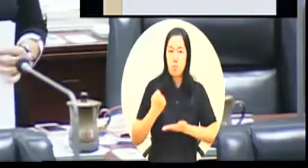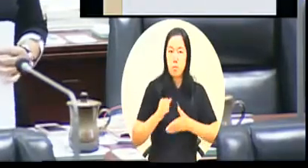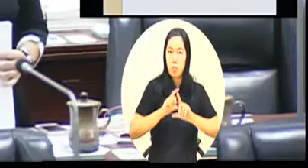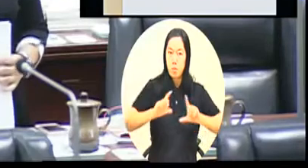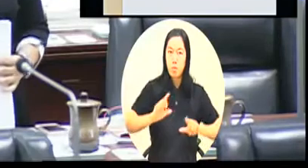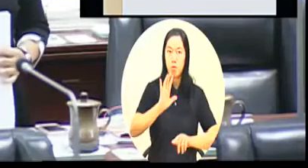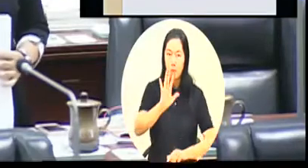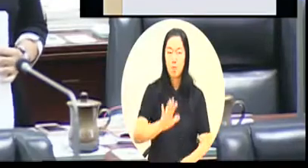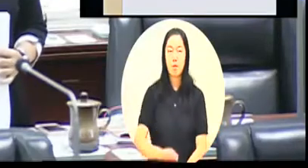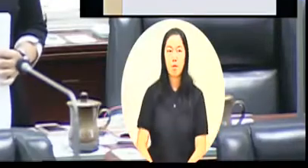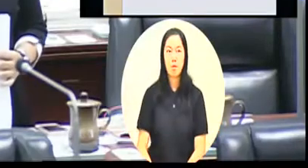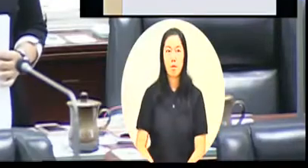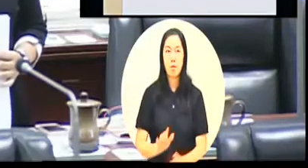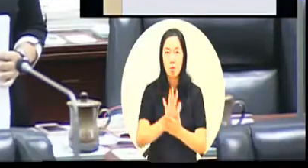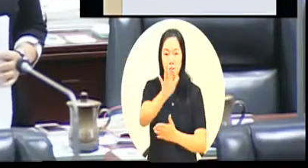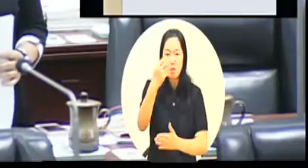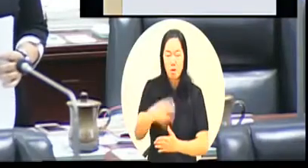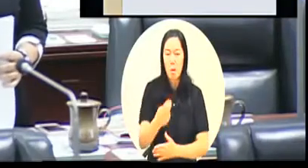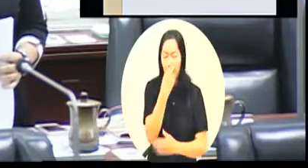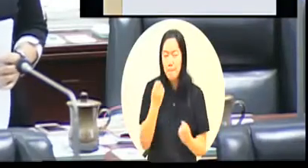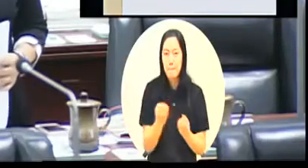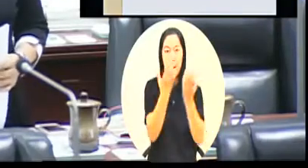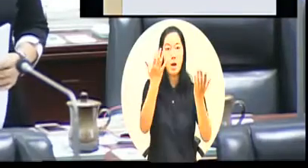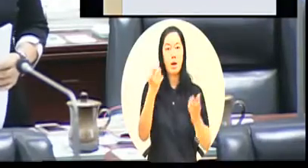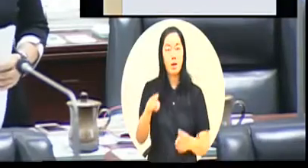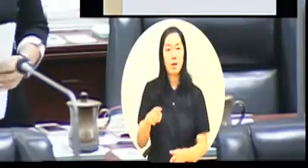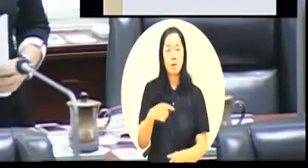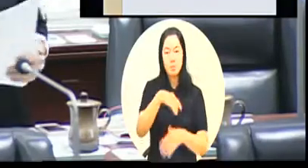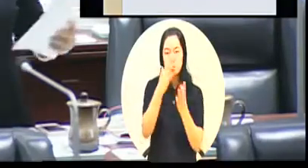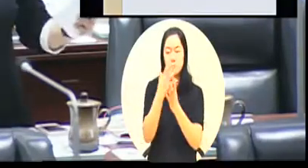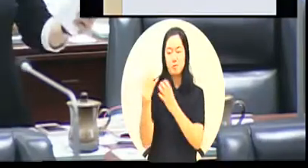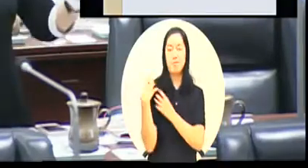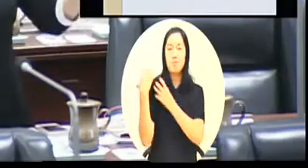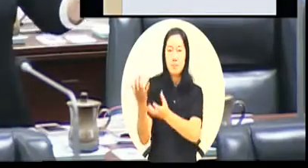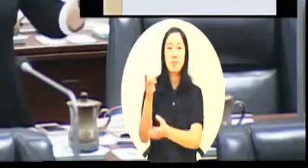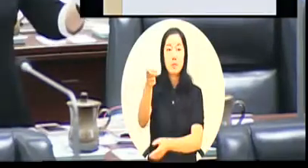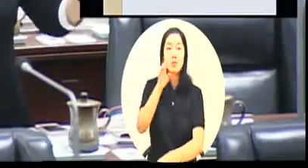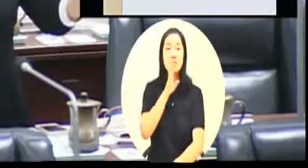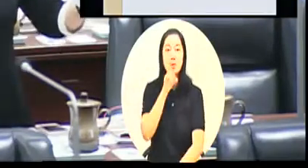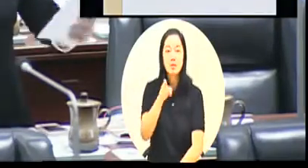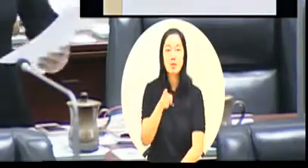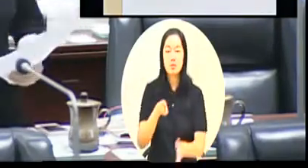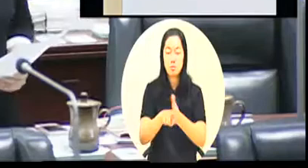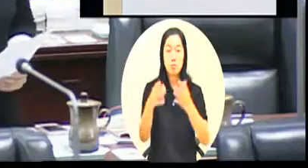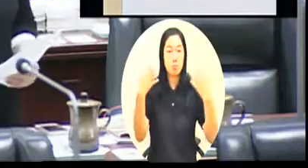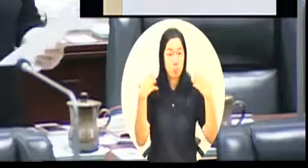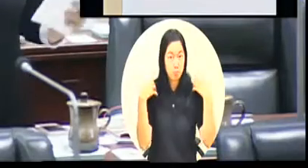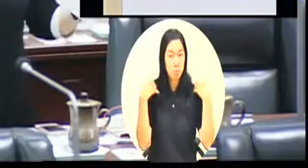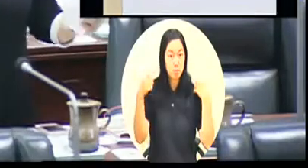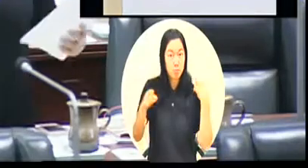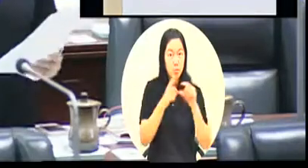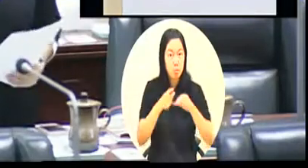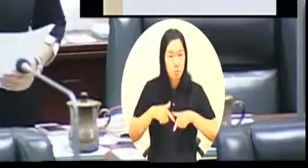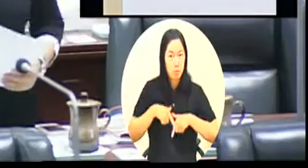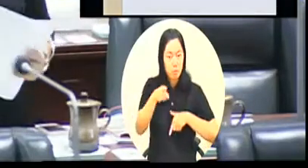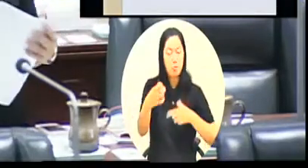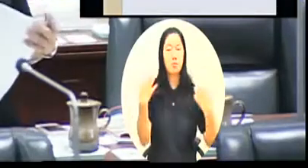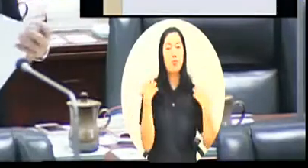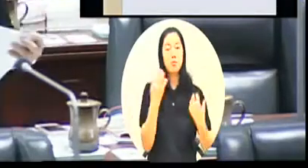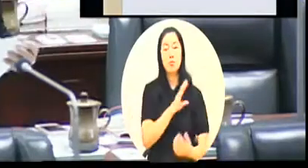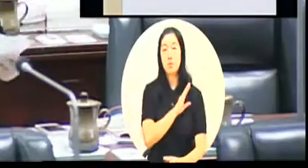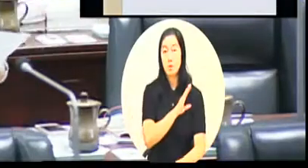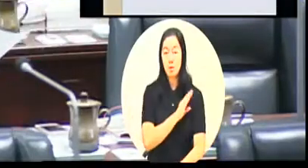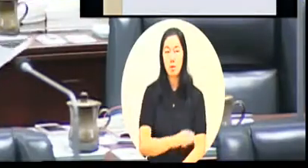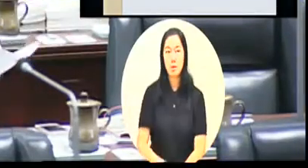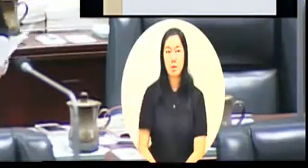因为将来又发生气爆的时候就追究你们了，对不对？因为你已经有一个专责的单位，当然你就要负责这个专责